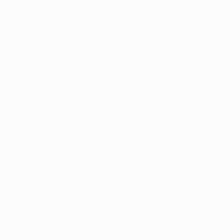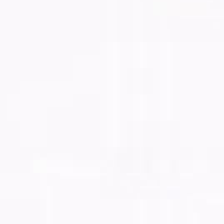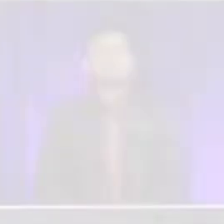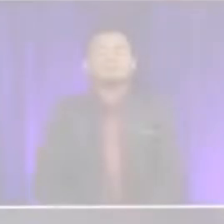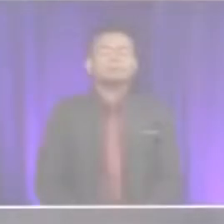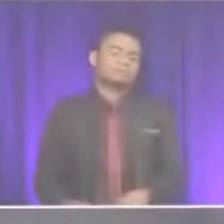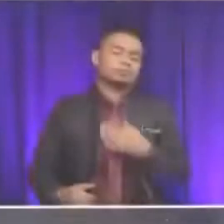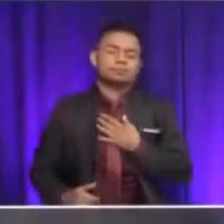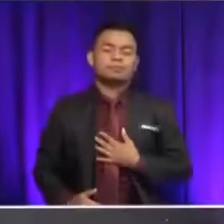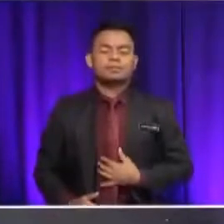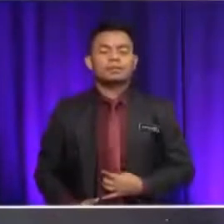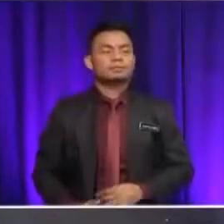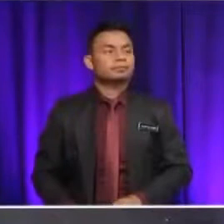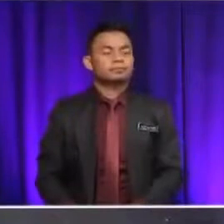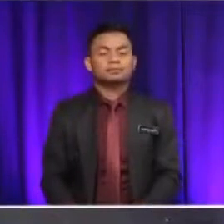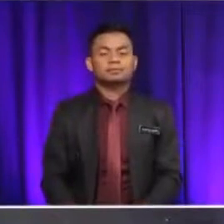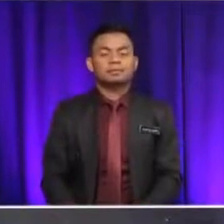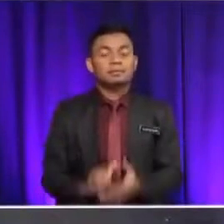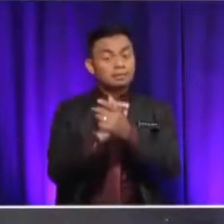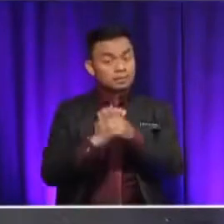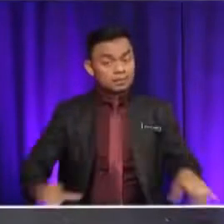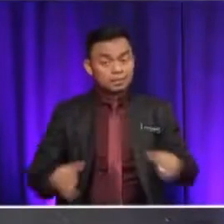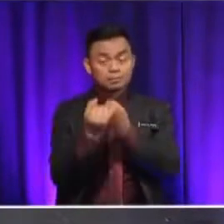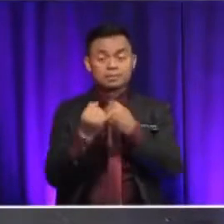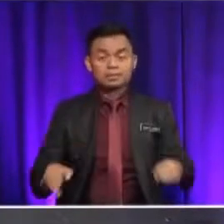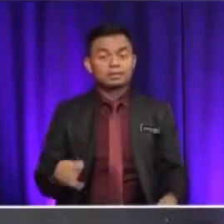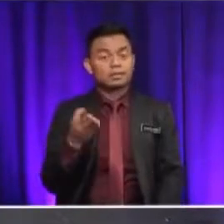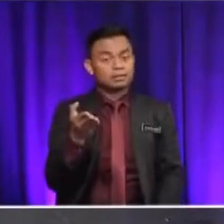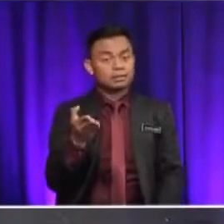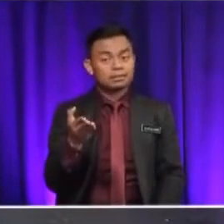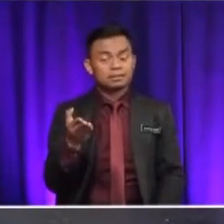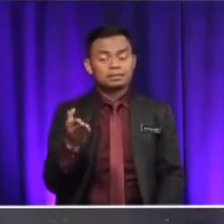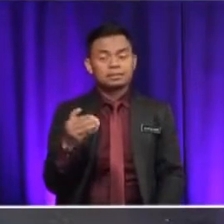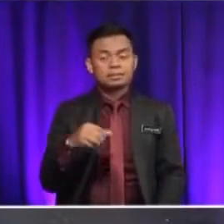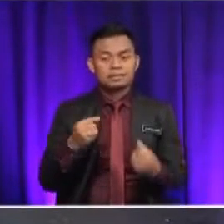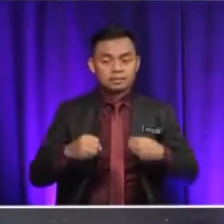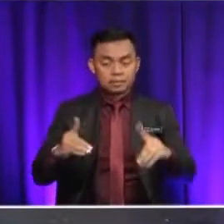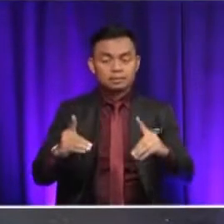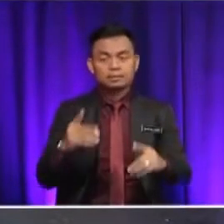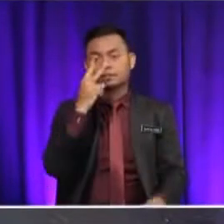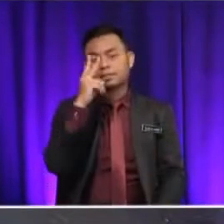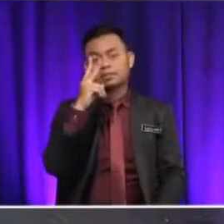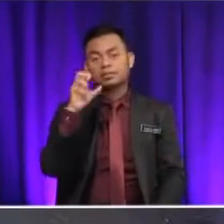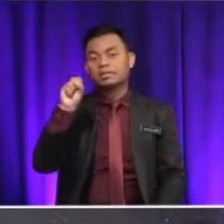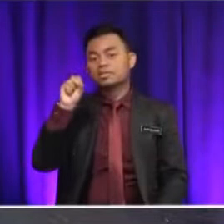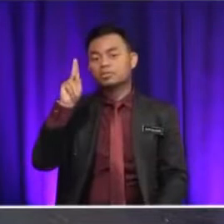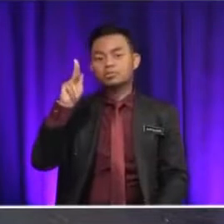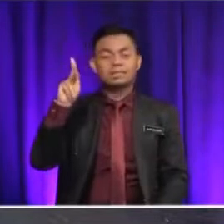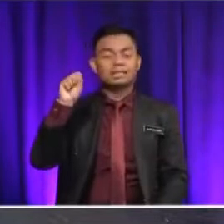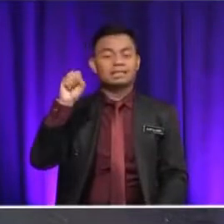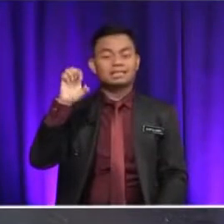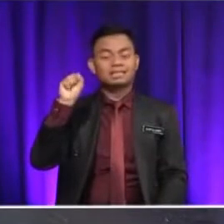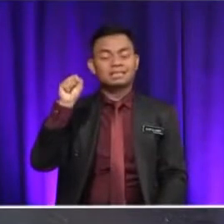KPM. Salam sejahtera, anda sedang menonton Sukses SPM 2022 bersama dengan saya, Sean